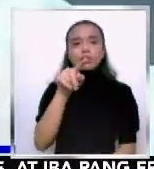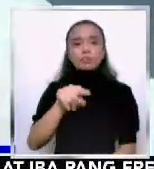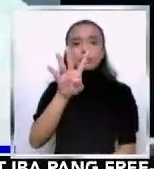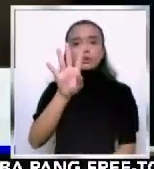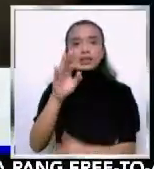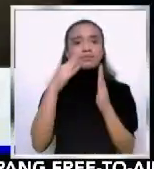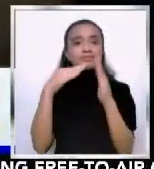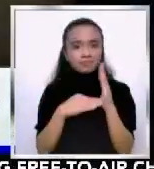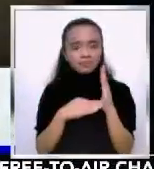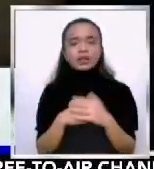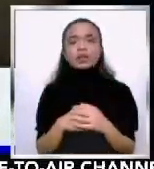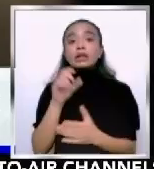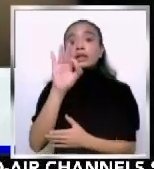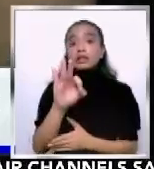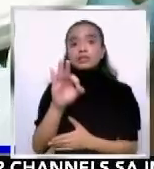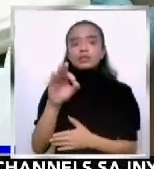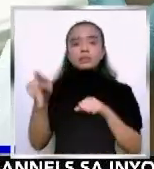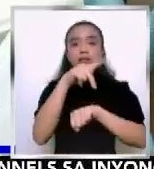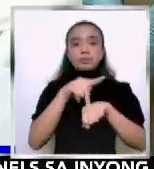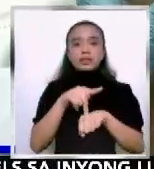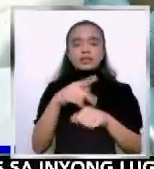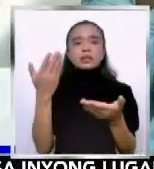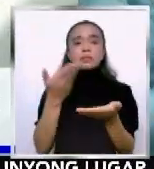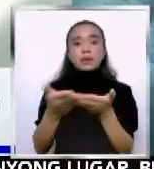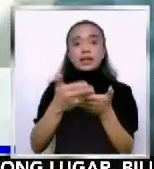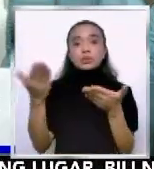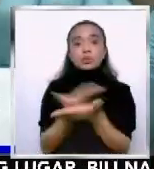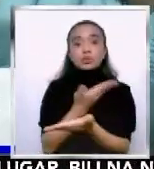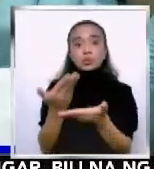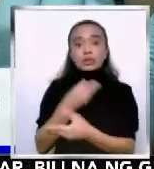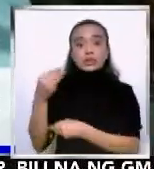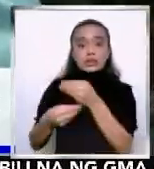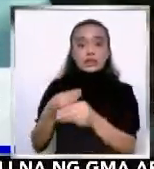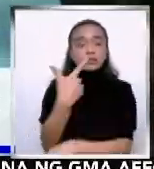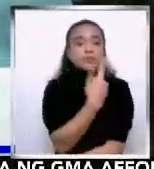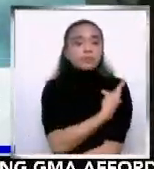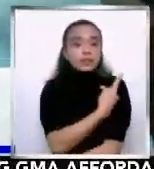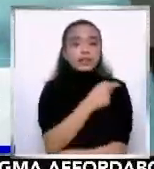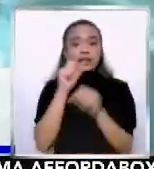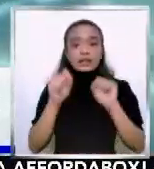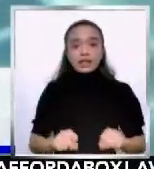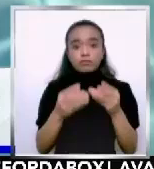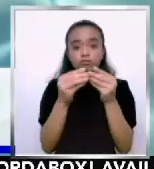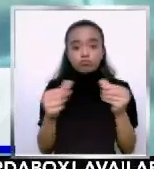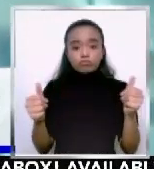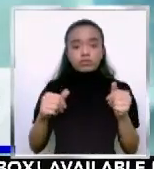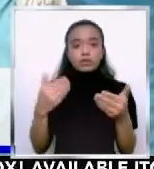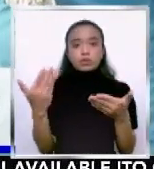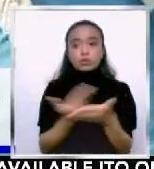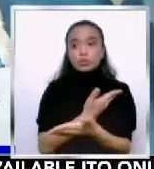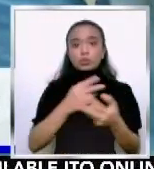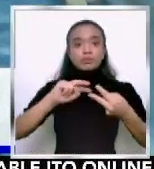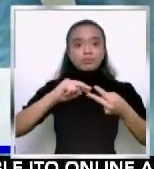kung bibili raw ang bansa ng new generation vaccines na kayang labanan ang original strain ng COVID virus at Omicron